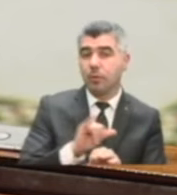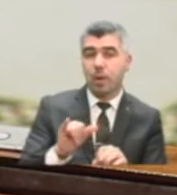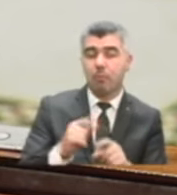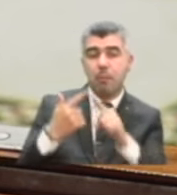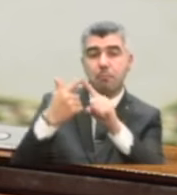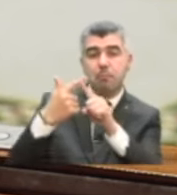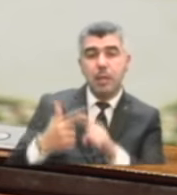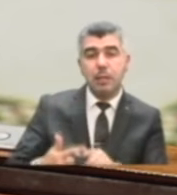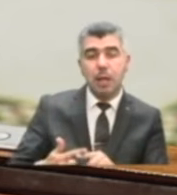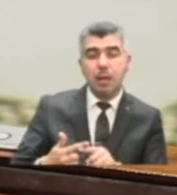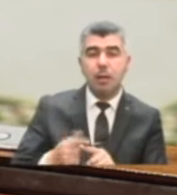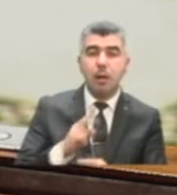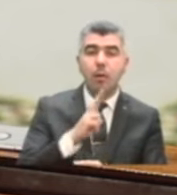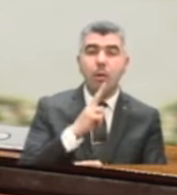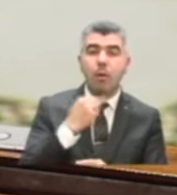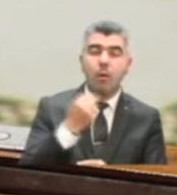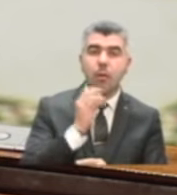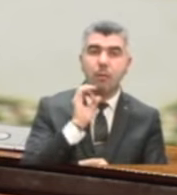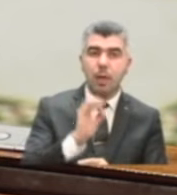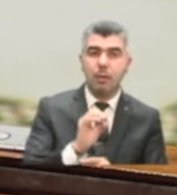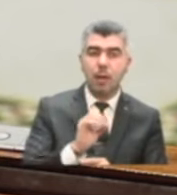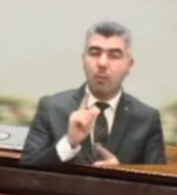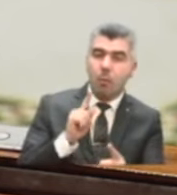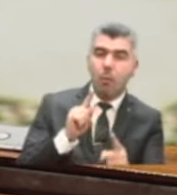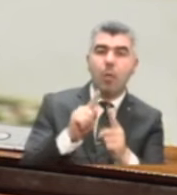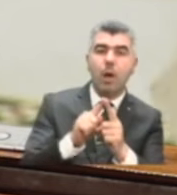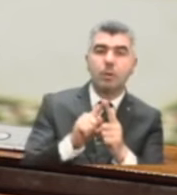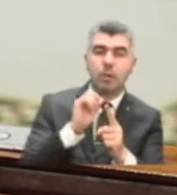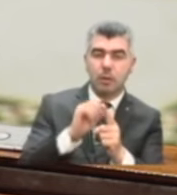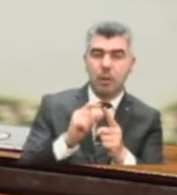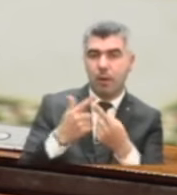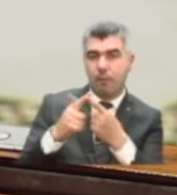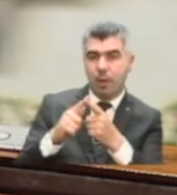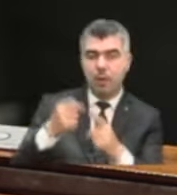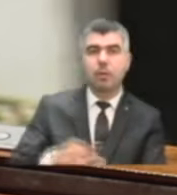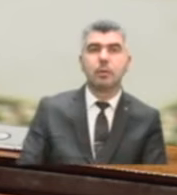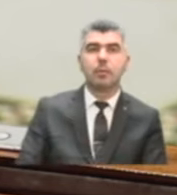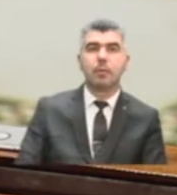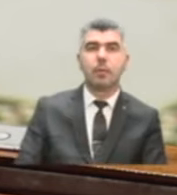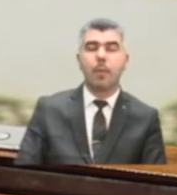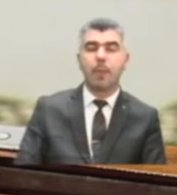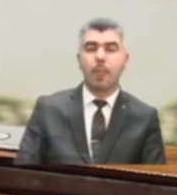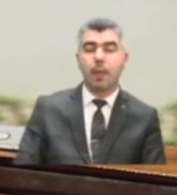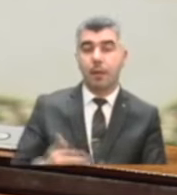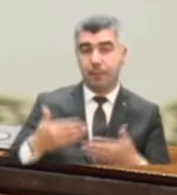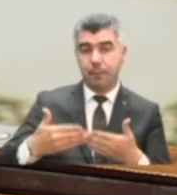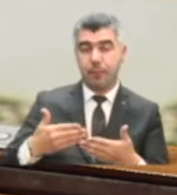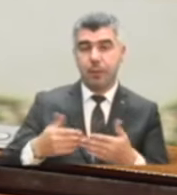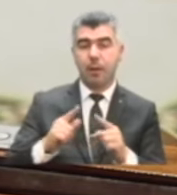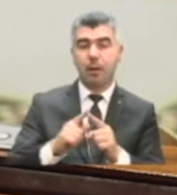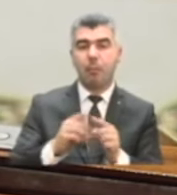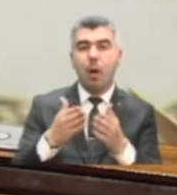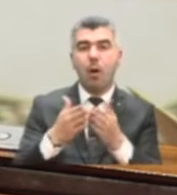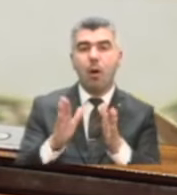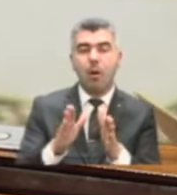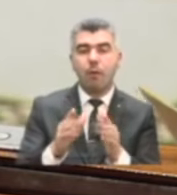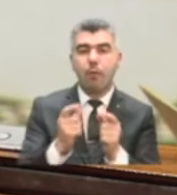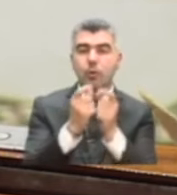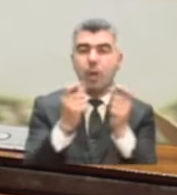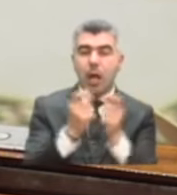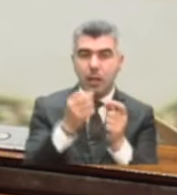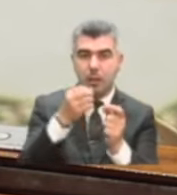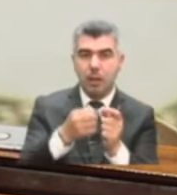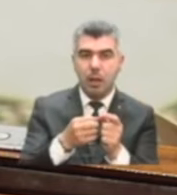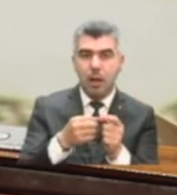ميزانية الدولة التي يجب توجيهها إلى القطاعات ذات الأولوية. وجدير بالذكر أن الأجواء المفتوحة تمكن